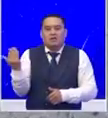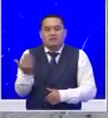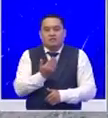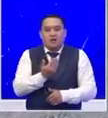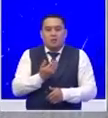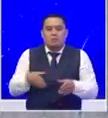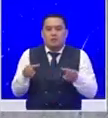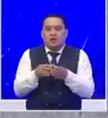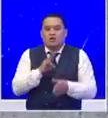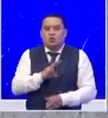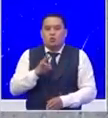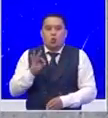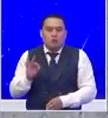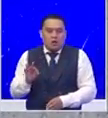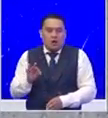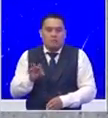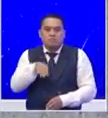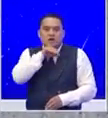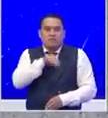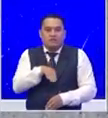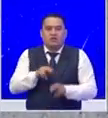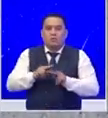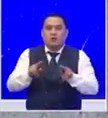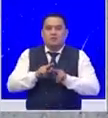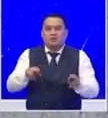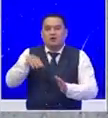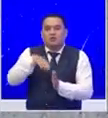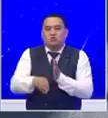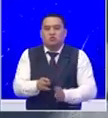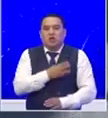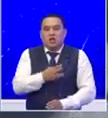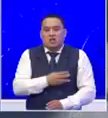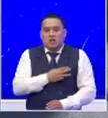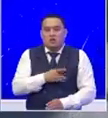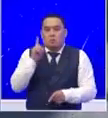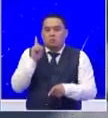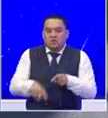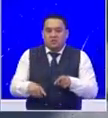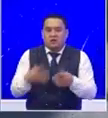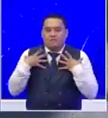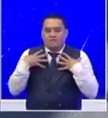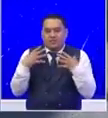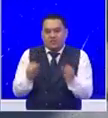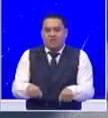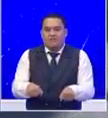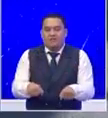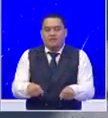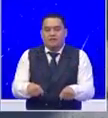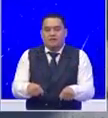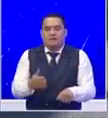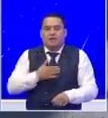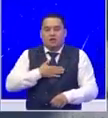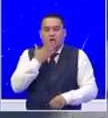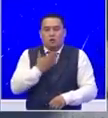членов партии «Нур Отан», от имени профессорско-преподавательского состава желаю скорейшего выздоровления